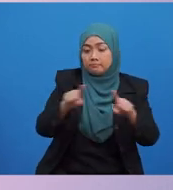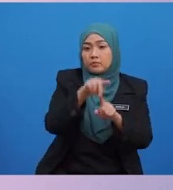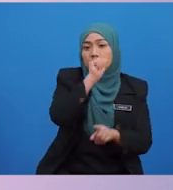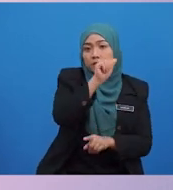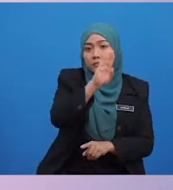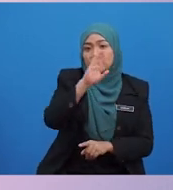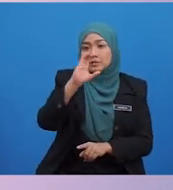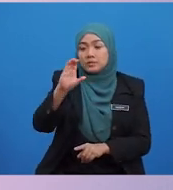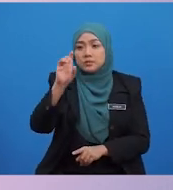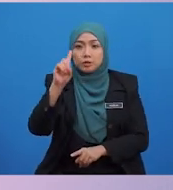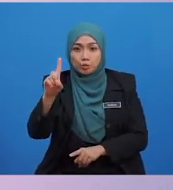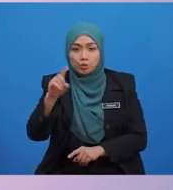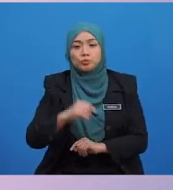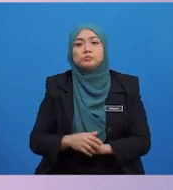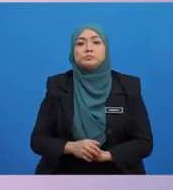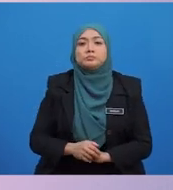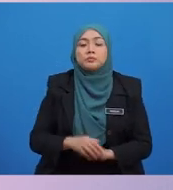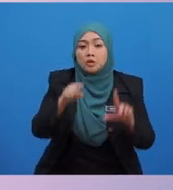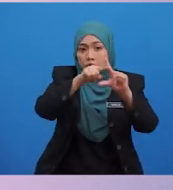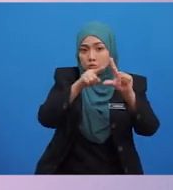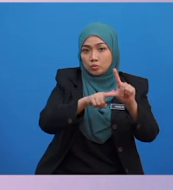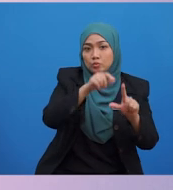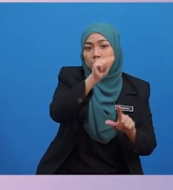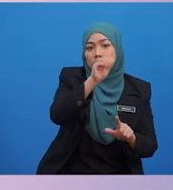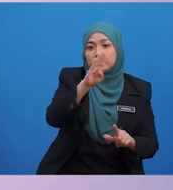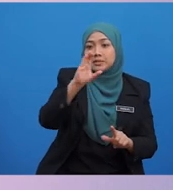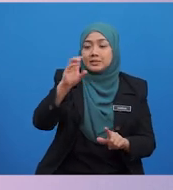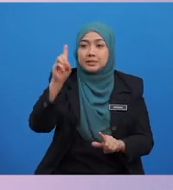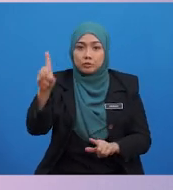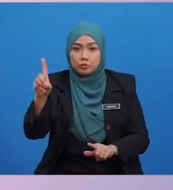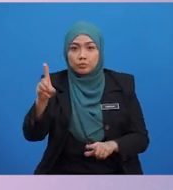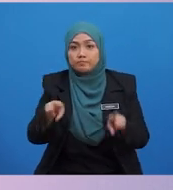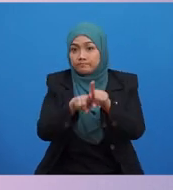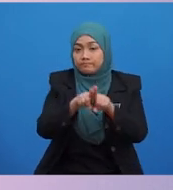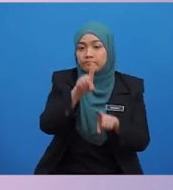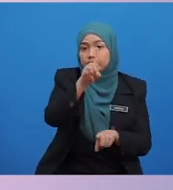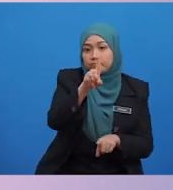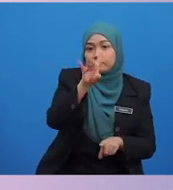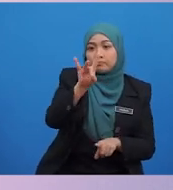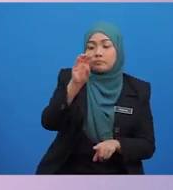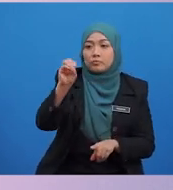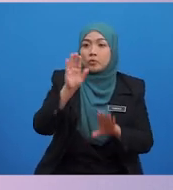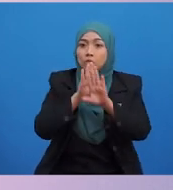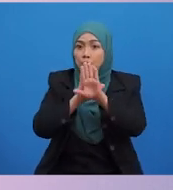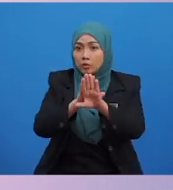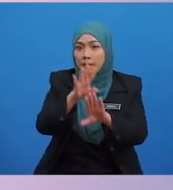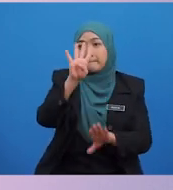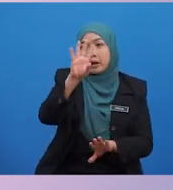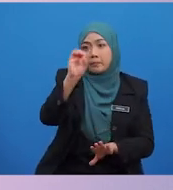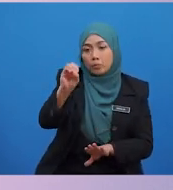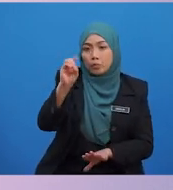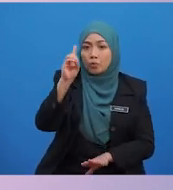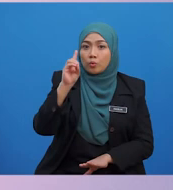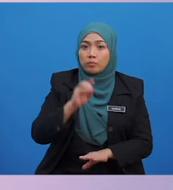dahulu kita dapati sudut edisi 1 = 180° tulang